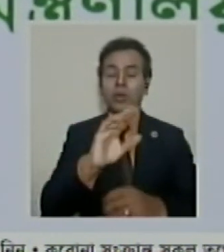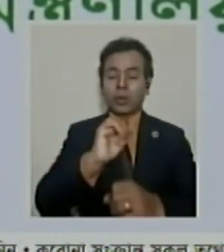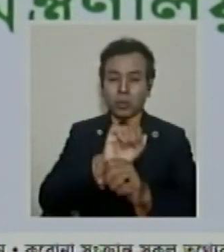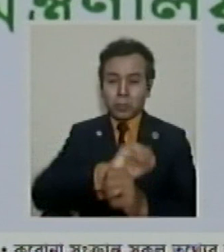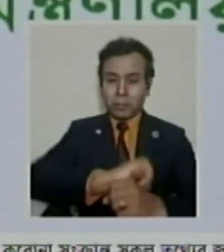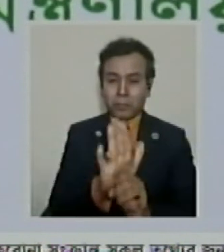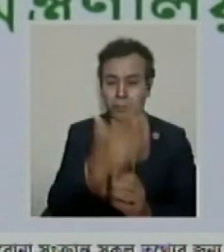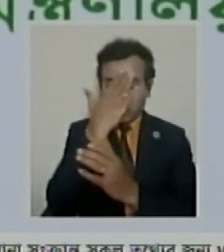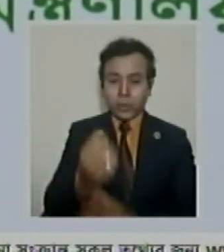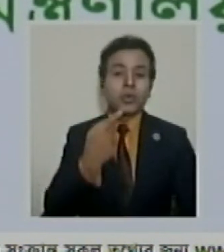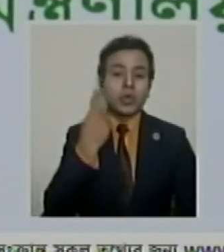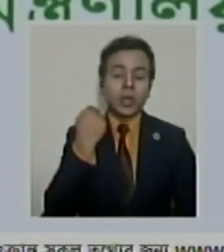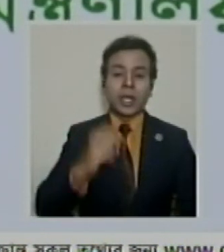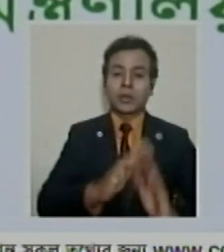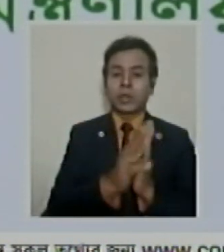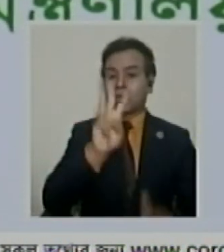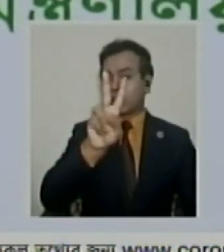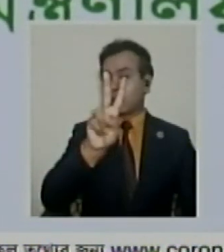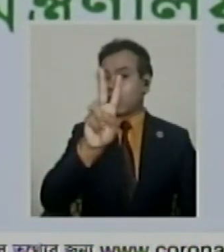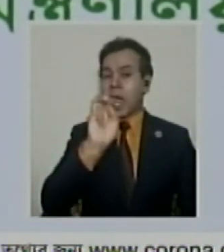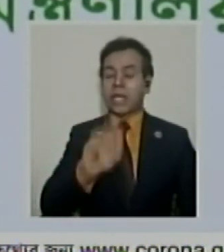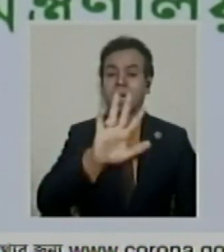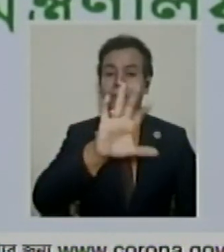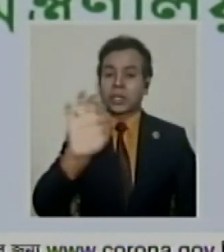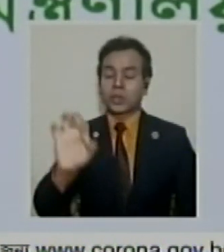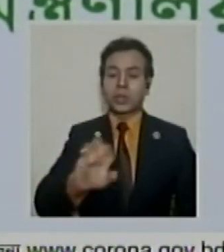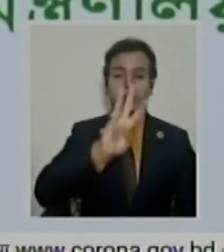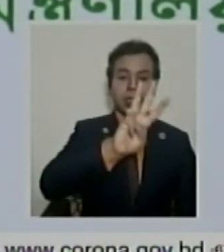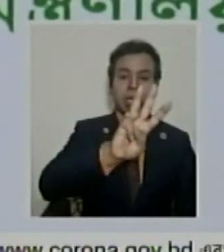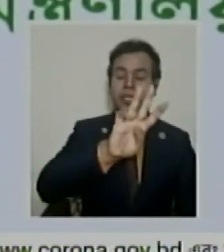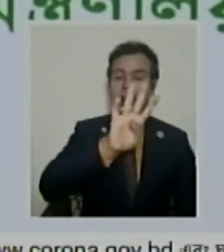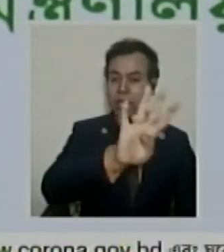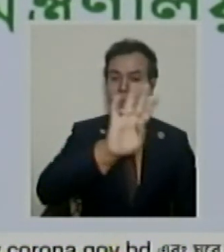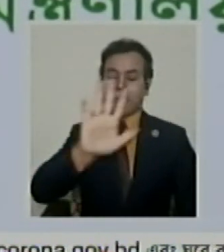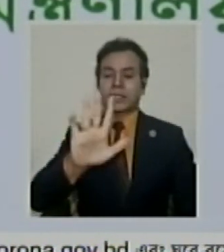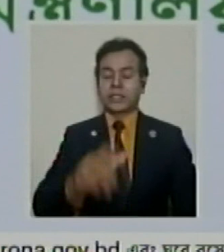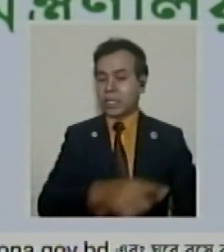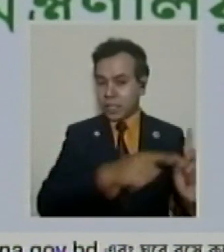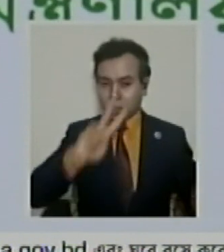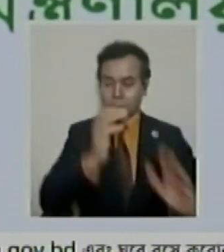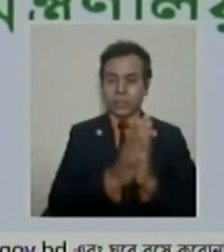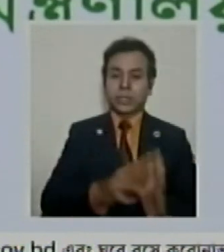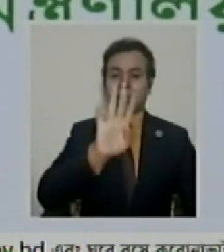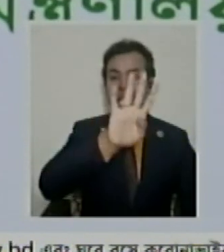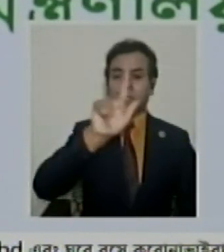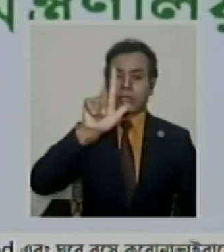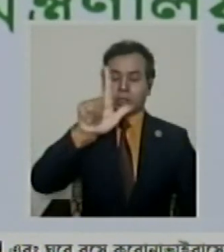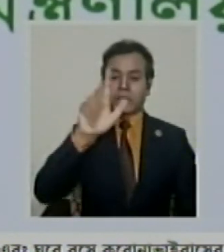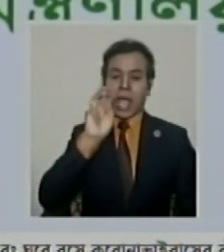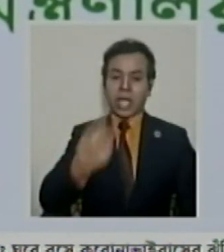3,08,930টি নমুনা। যা নমুনা পরীক্ষা হয়েছে তাতে শনাক্ত হয়েছে গত 24 ঘন্টায়